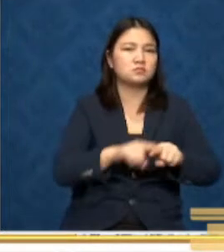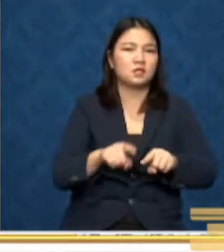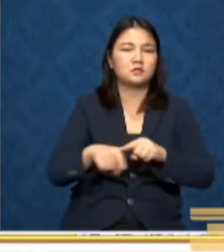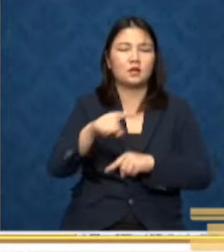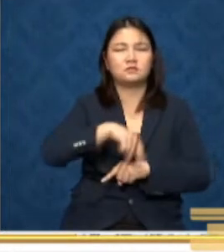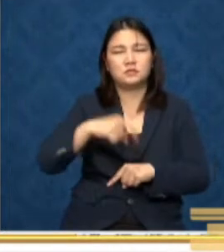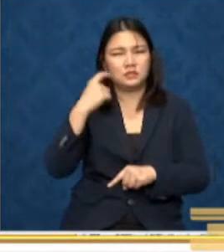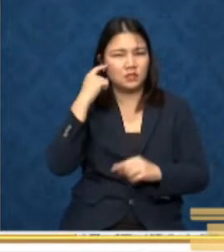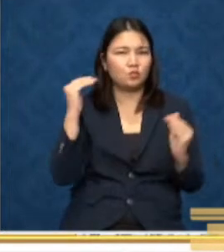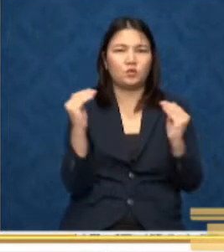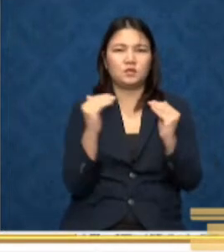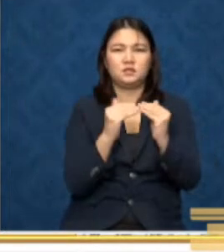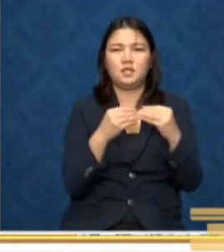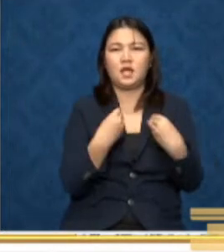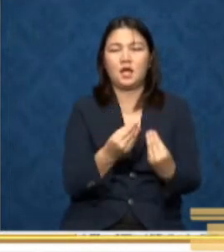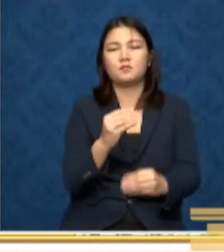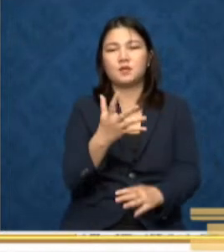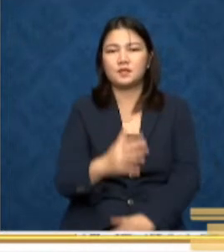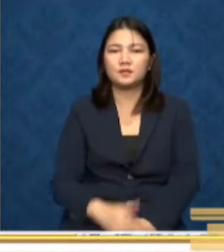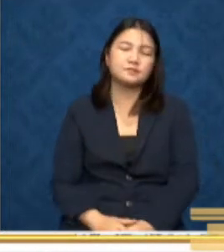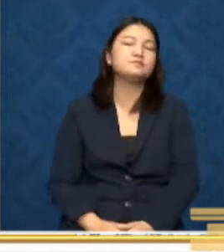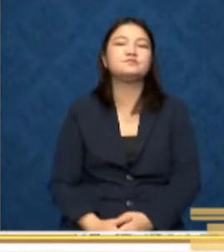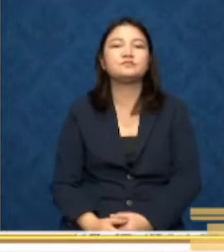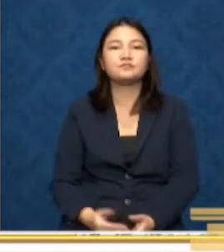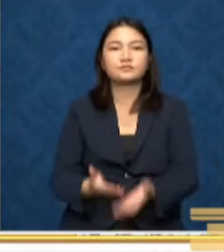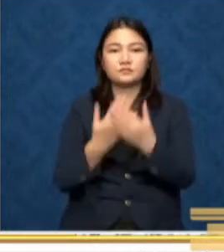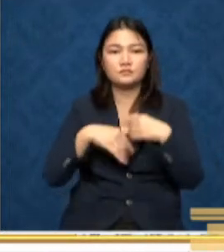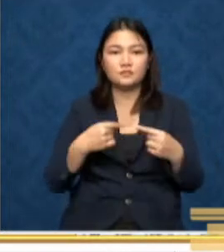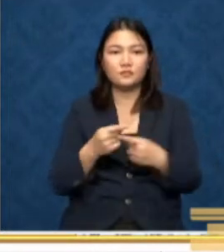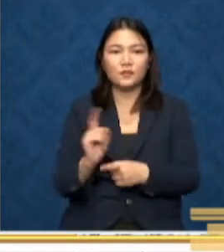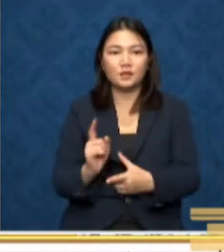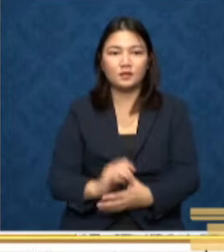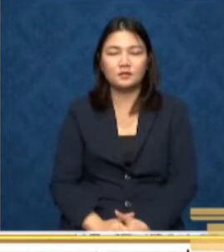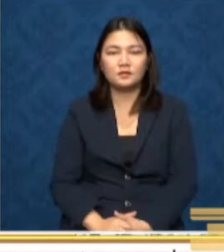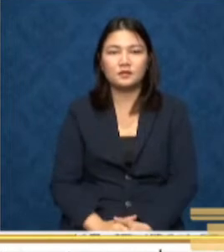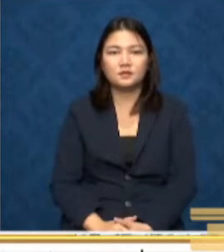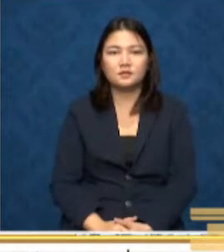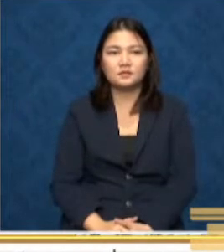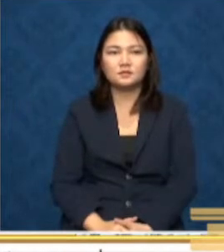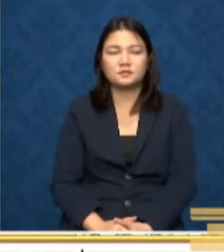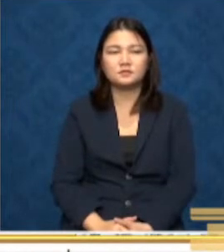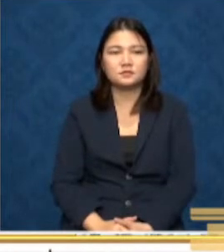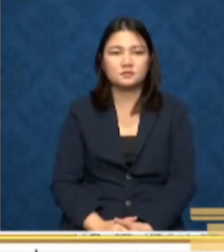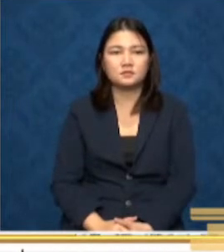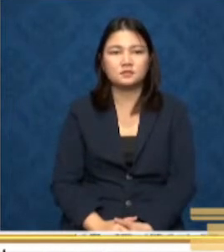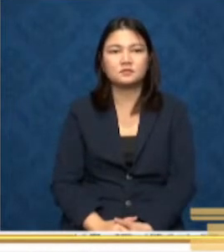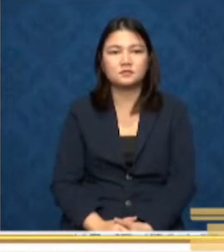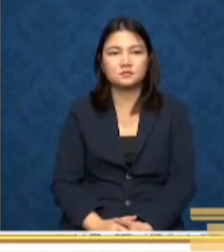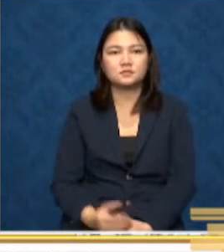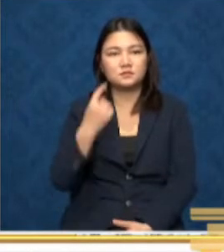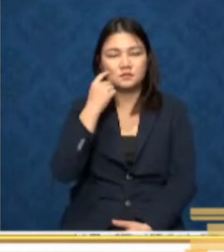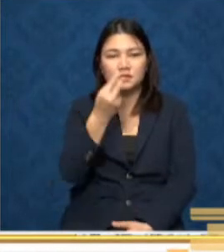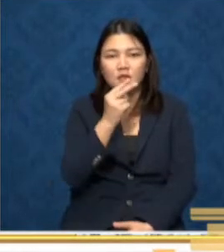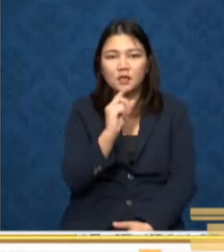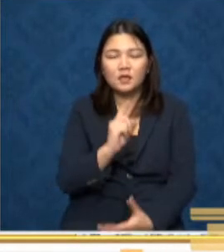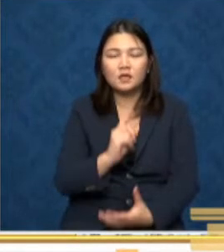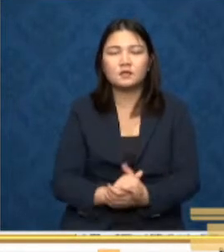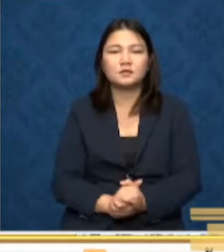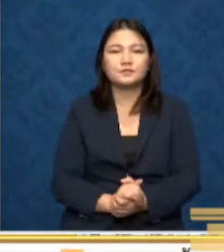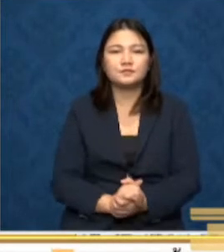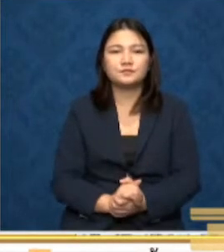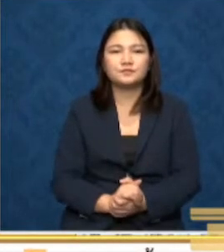ค่ะบทเรียนนะคะขออนุญาตหน้าต่อไปค่ะบทเรียนหรือการเปรียบเทียบนะคะความยุติธรรมที่เปลี่ยนผ่านหรือที่เรียก